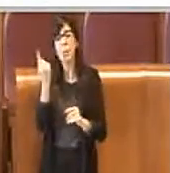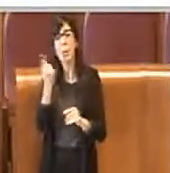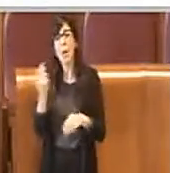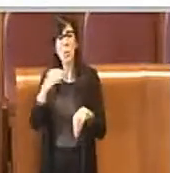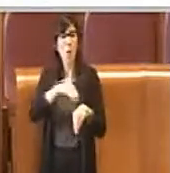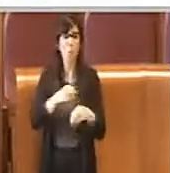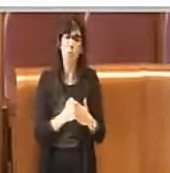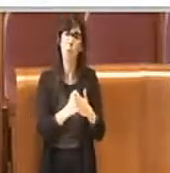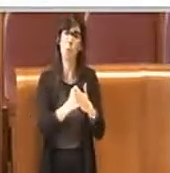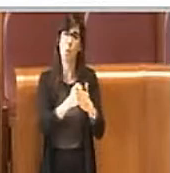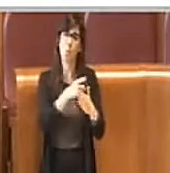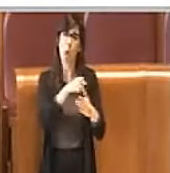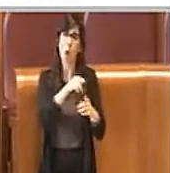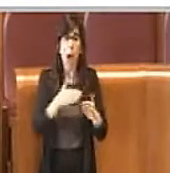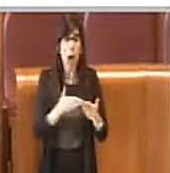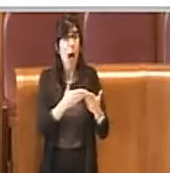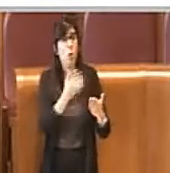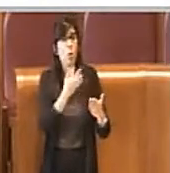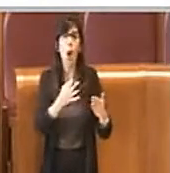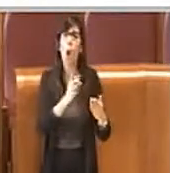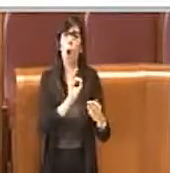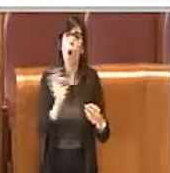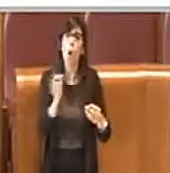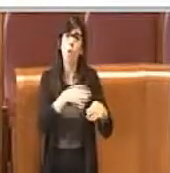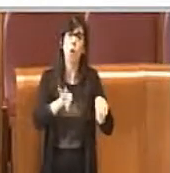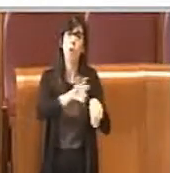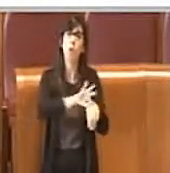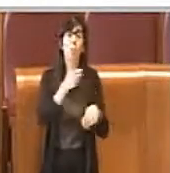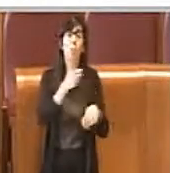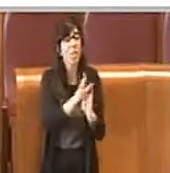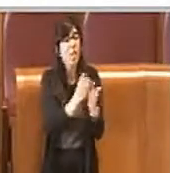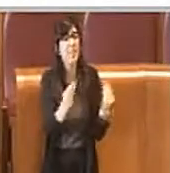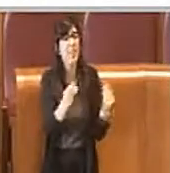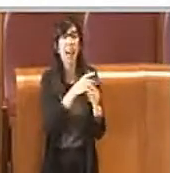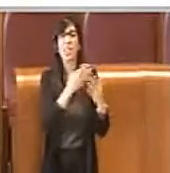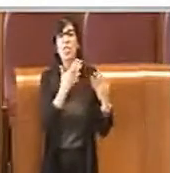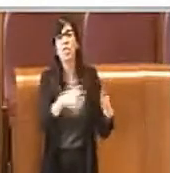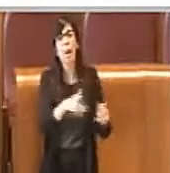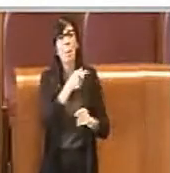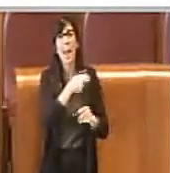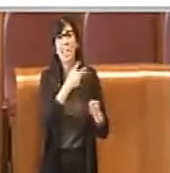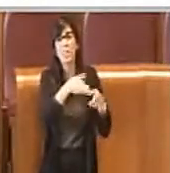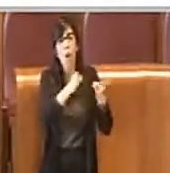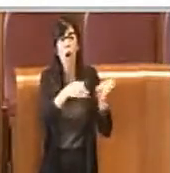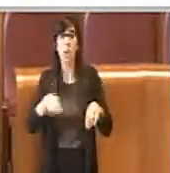aiuti e che li sostituisca, perché molti ormai stanno andando in pensione. Grazie.